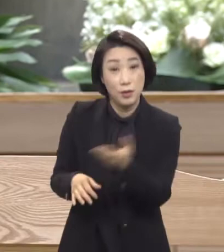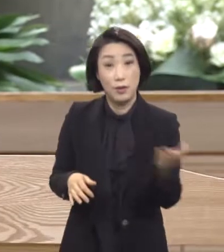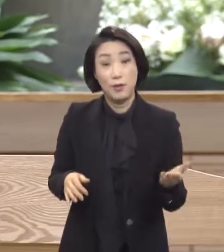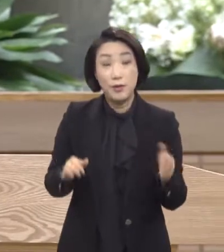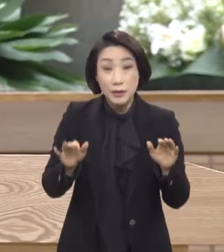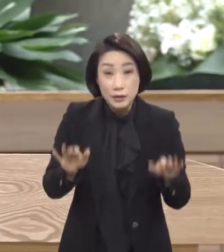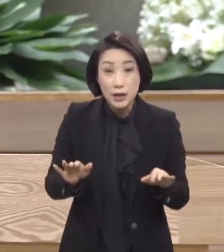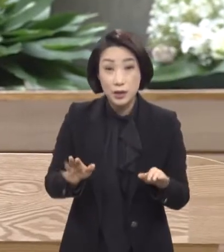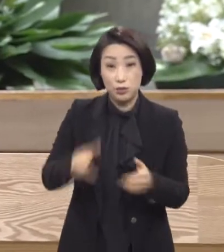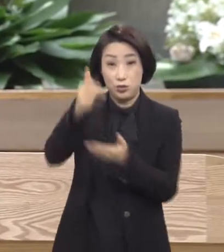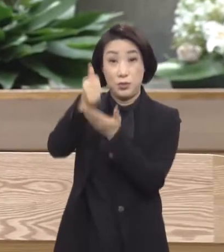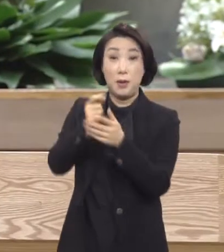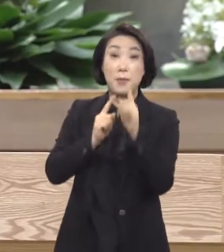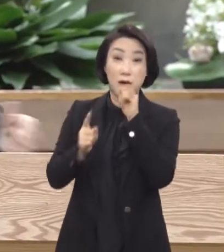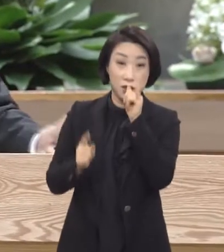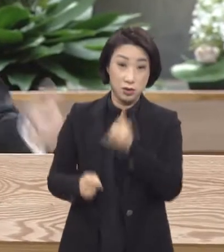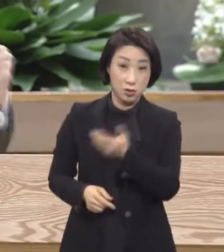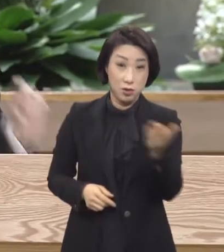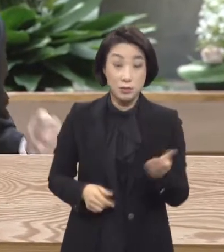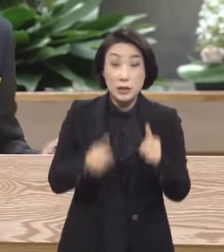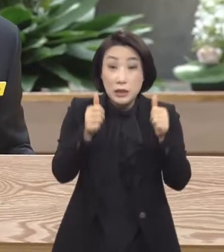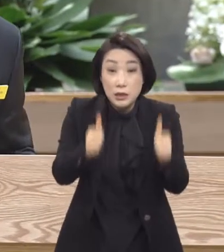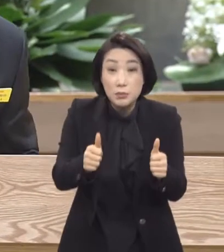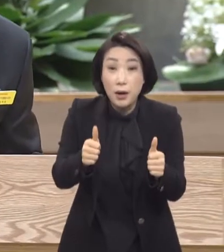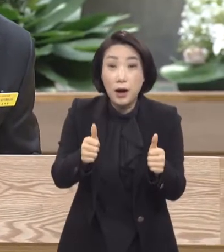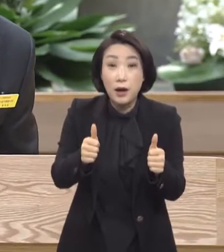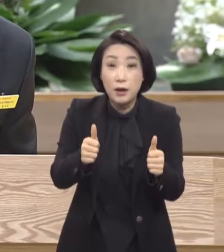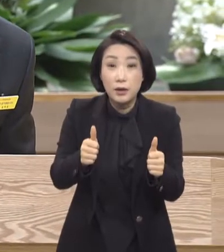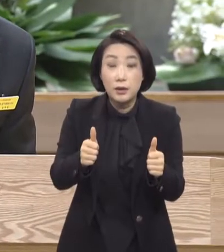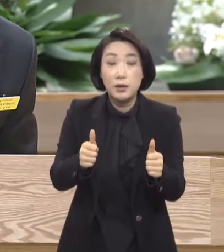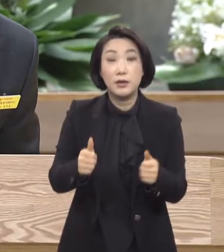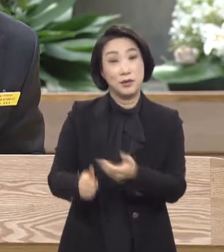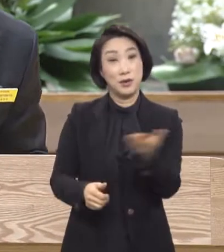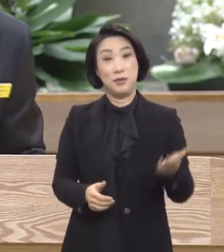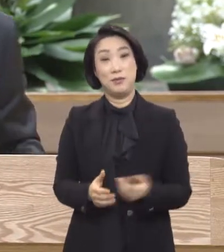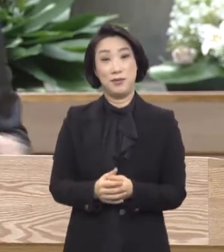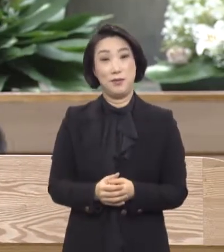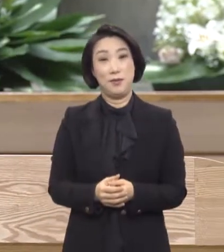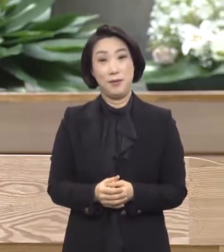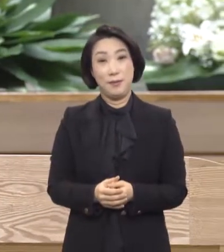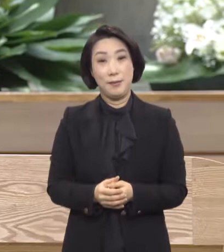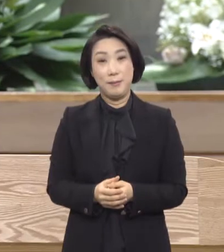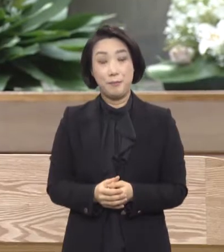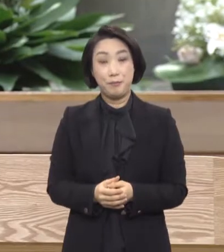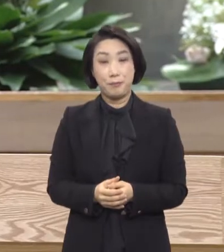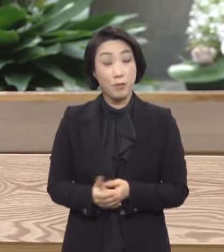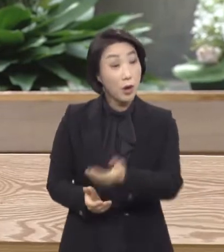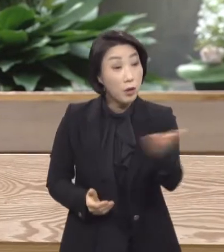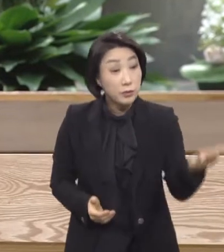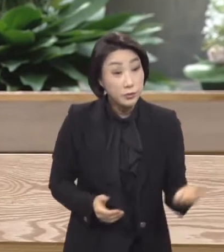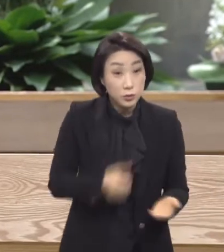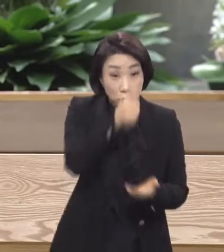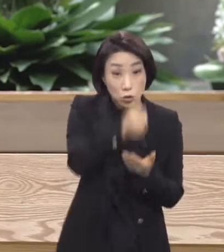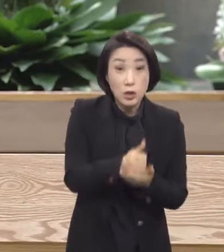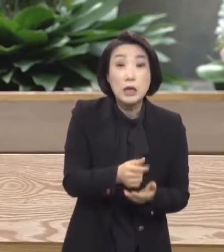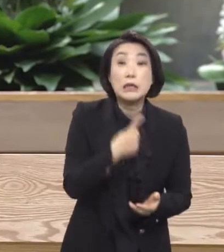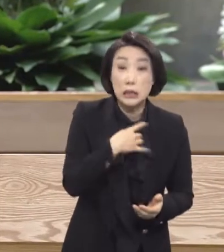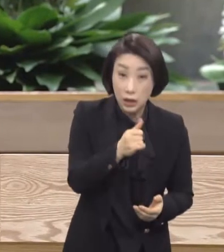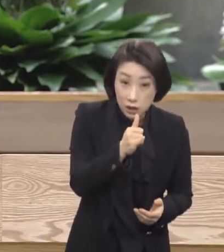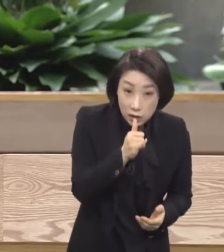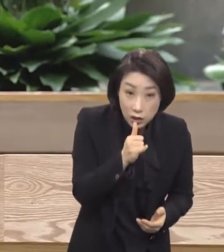응? 그래서 주님이 심판을 꺼내들은 것이 뭐냐? 응? 너는 죄가 있기